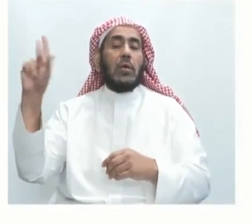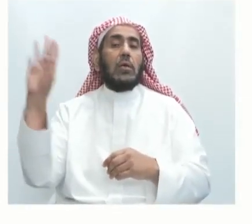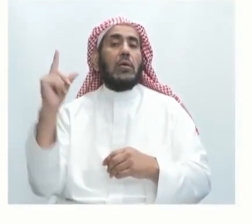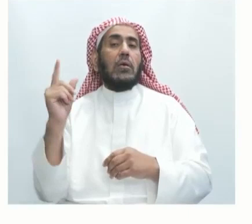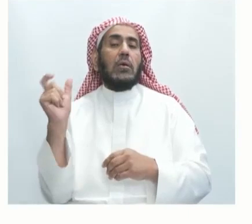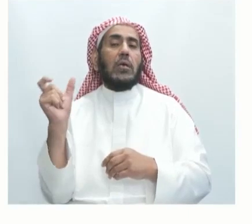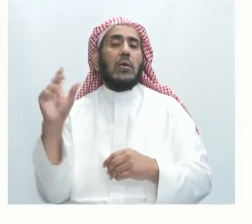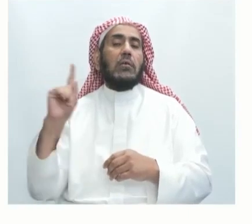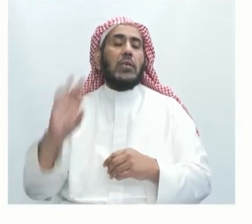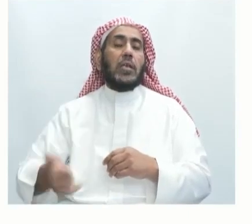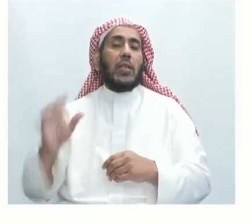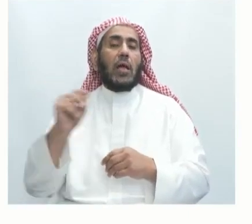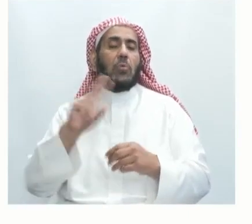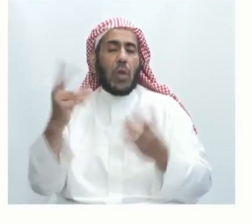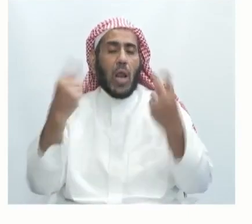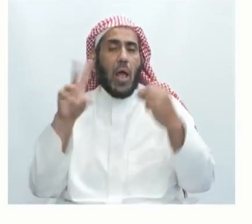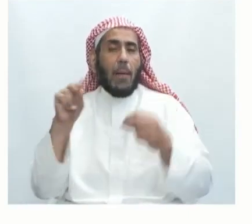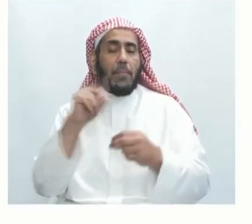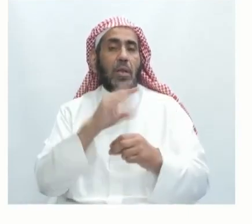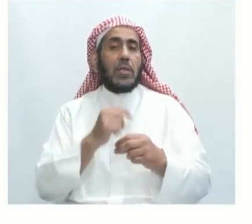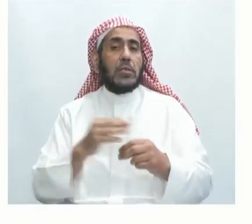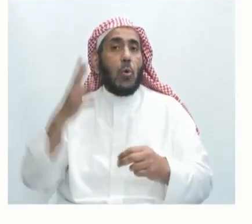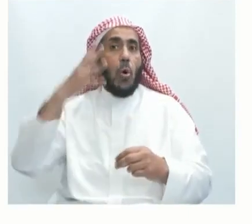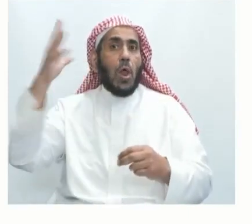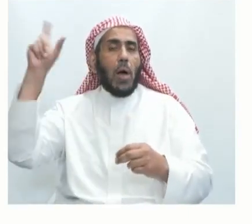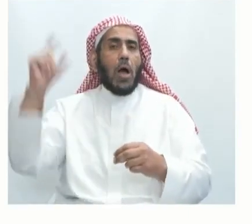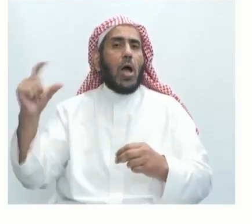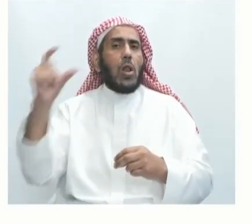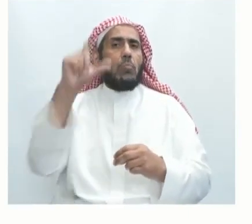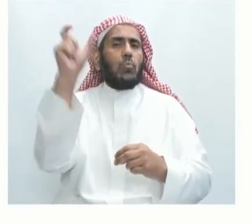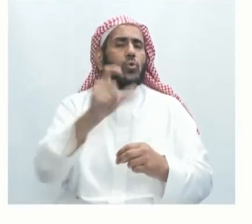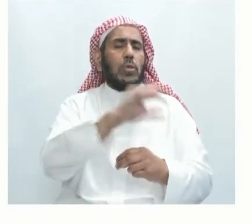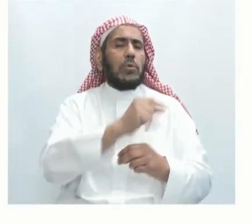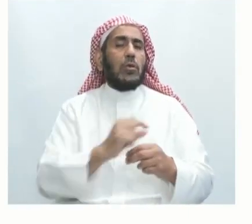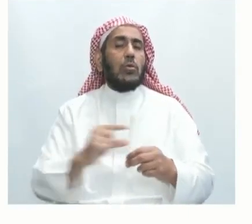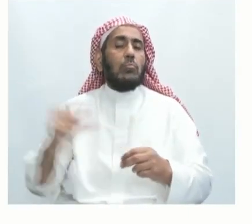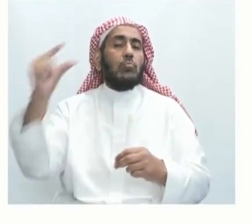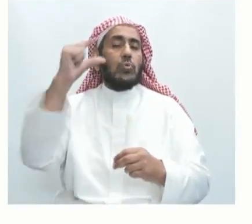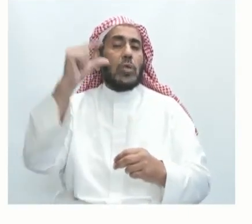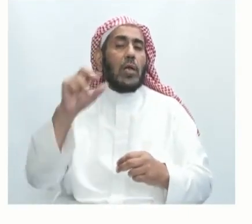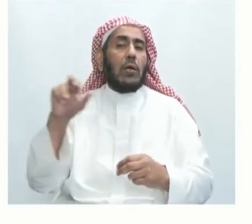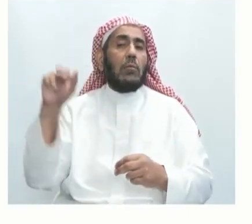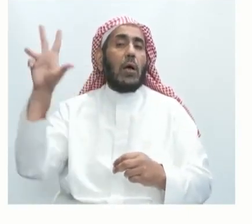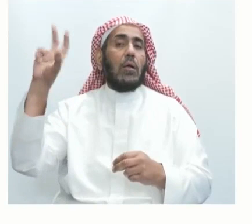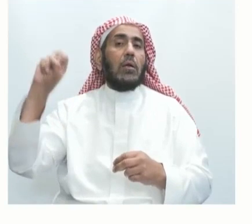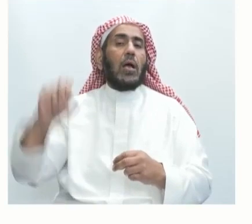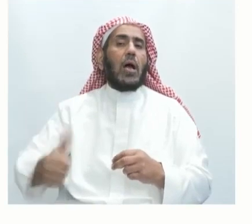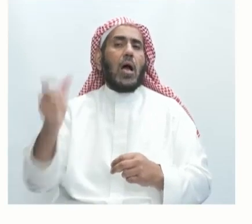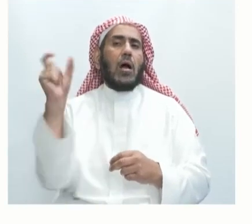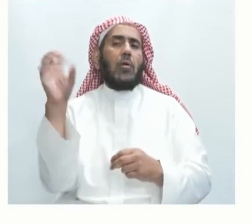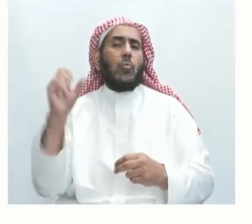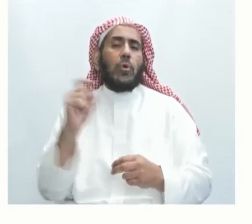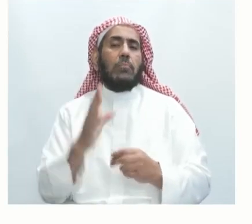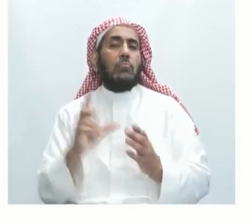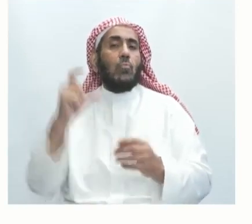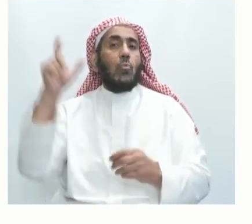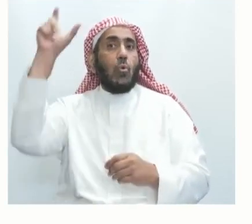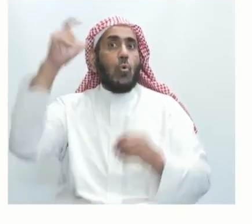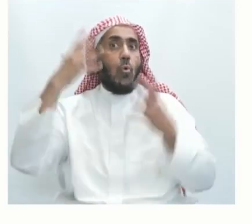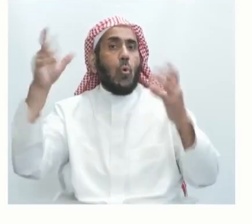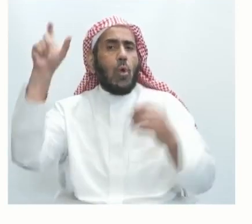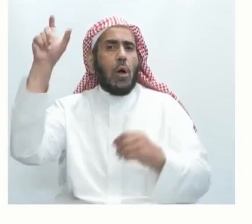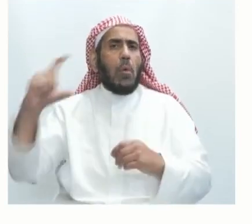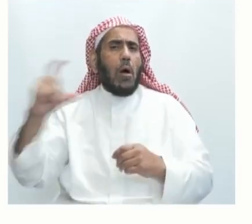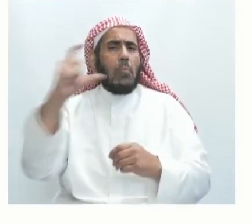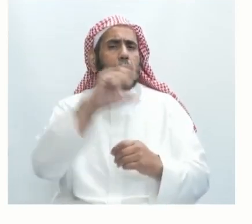تذكر امثله على استخدام علماء المسلمين لمصطلح القانون علماء المسلمين قد